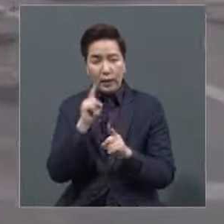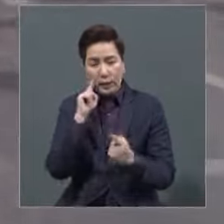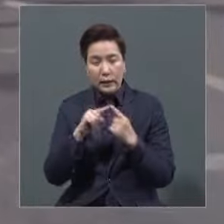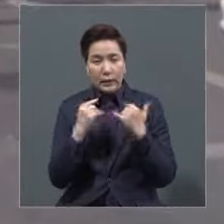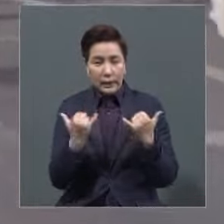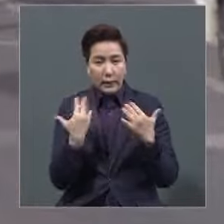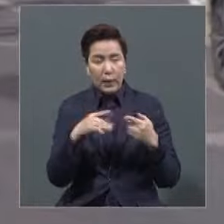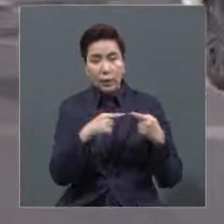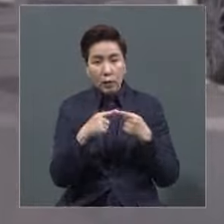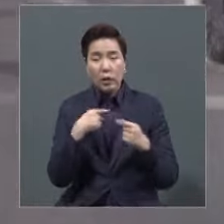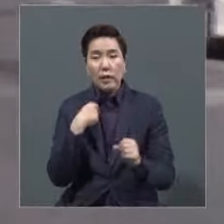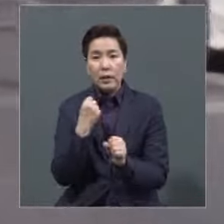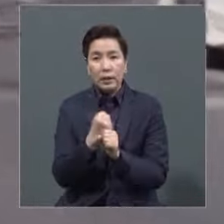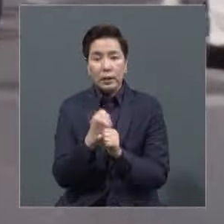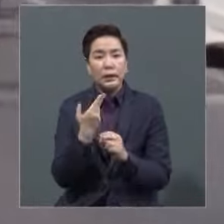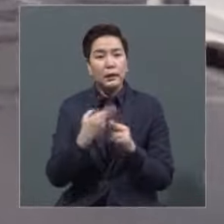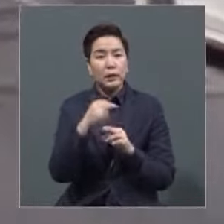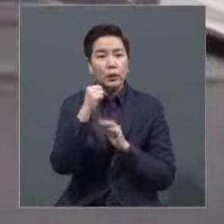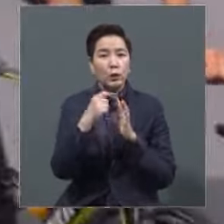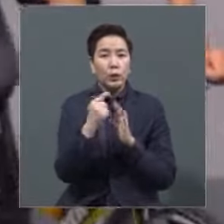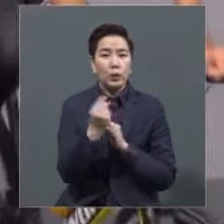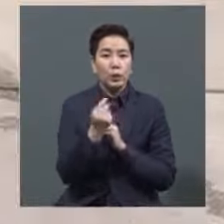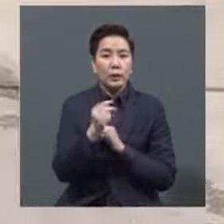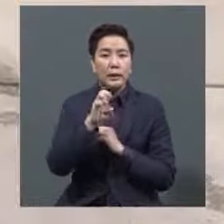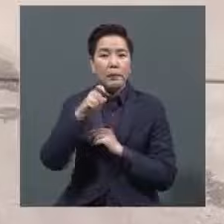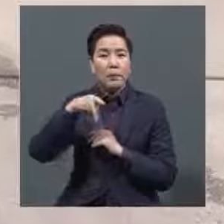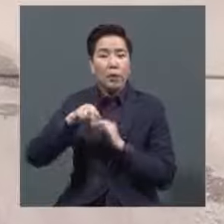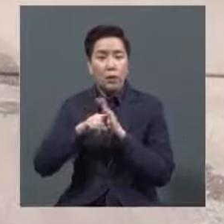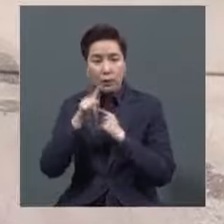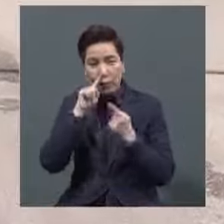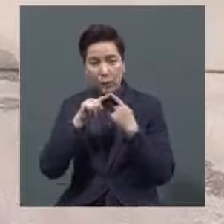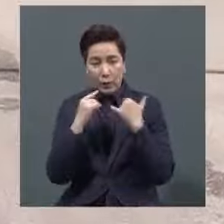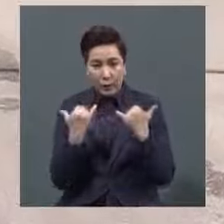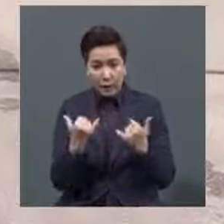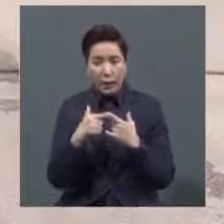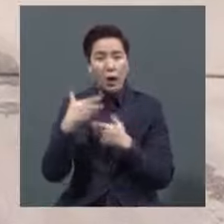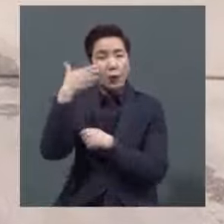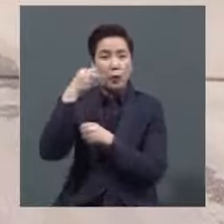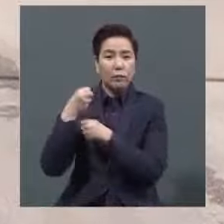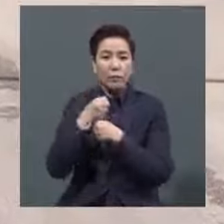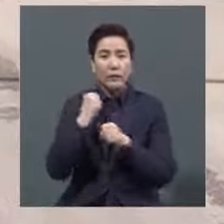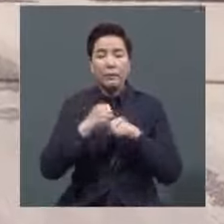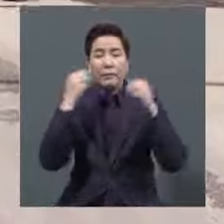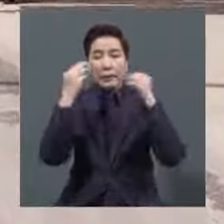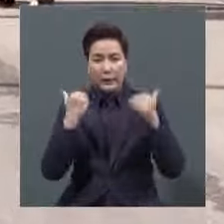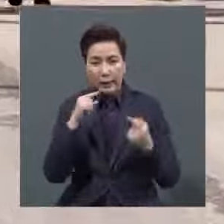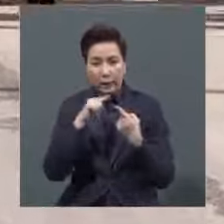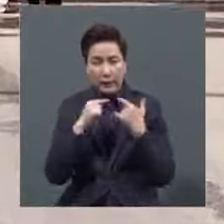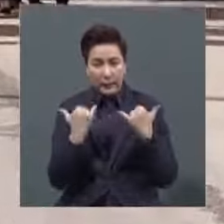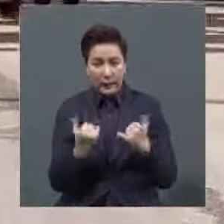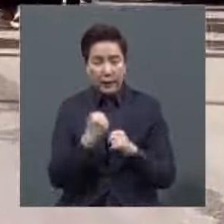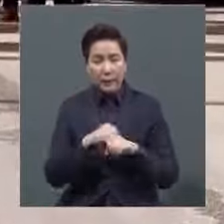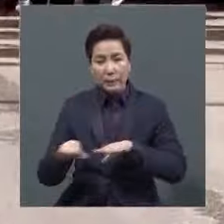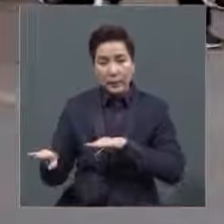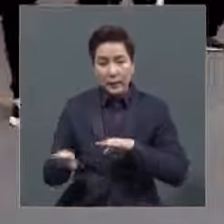ราสัญลักษณ์72พรรษาเข้าร่วมกิจกรรมโดยพร้อมเพรียงกันนะครับขณะที่ทางด้านของคุณสุทธิพงษ์จุนเจริญปลัดกระทรวงมห